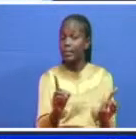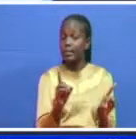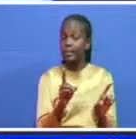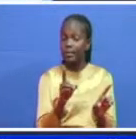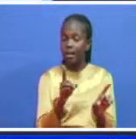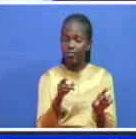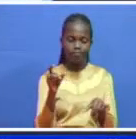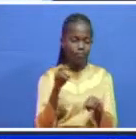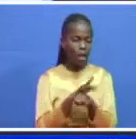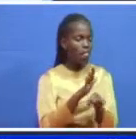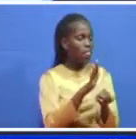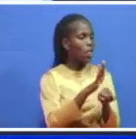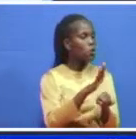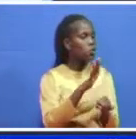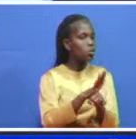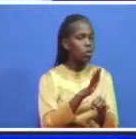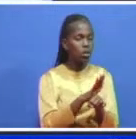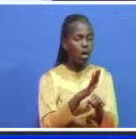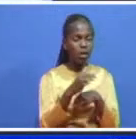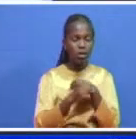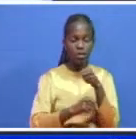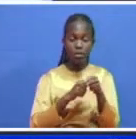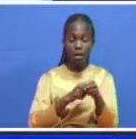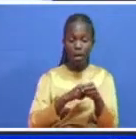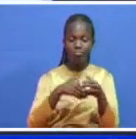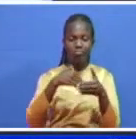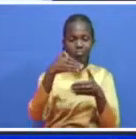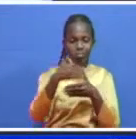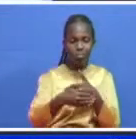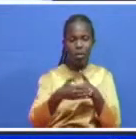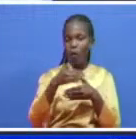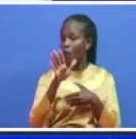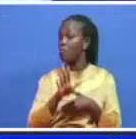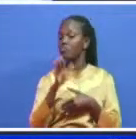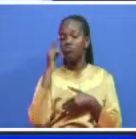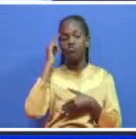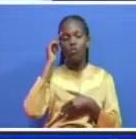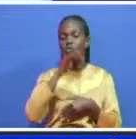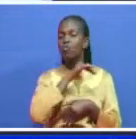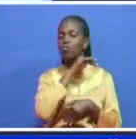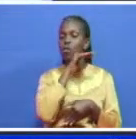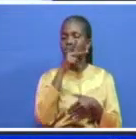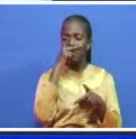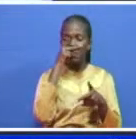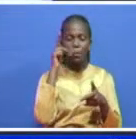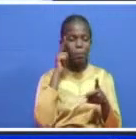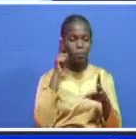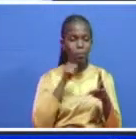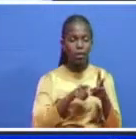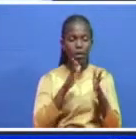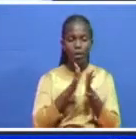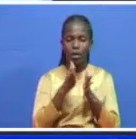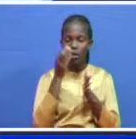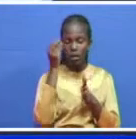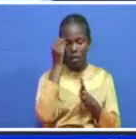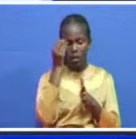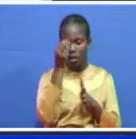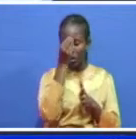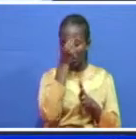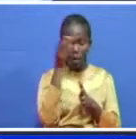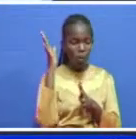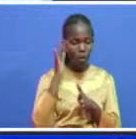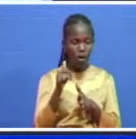vanaina ukuno munene kwa miaka ingi itano yukite kwa Raila Odinga, Kalonzo Musyoka na Martha Karua